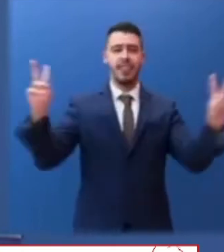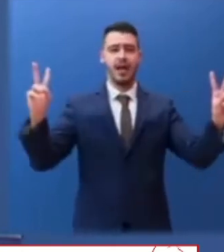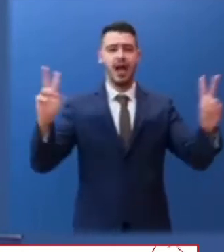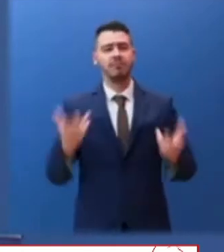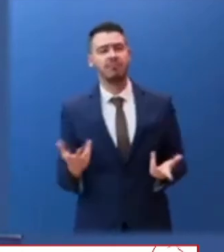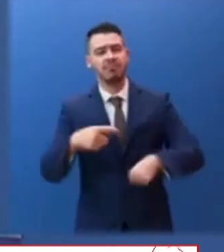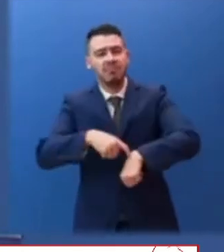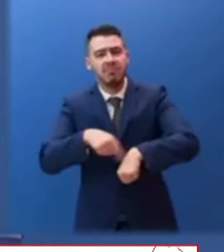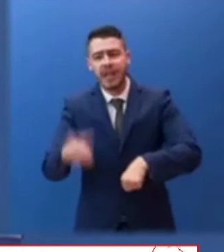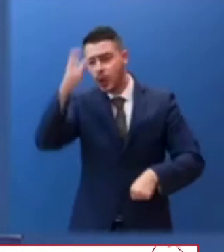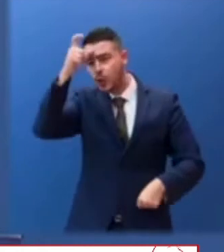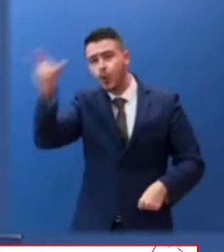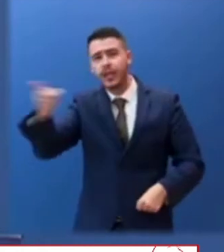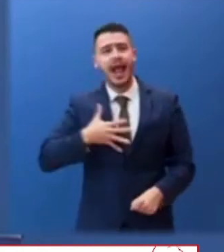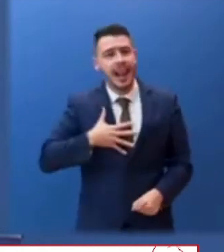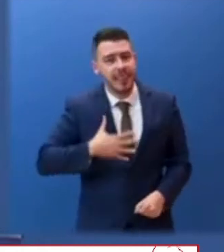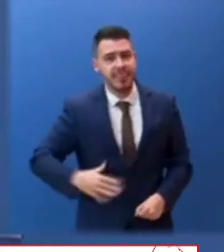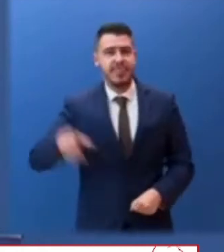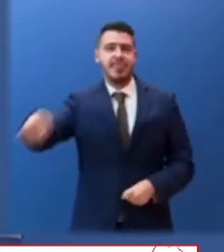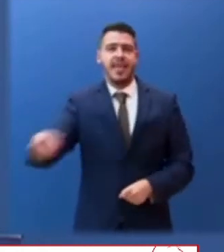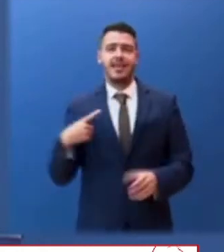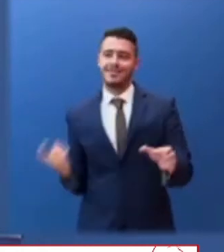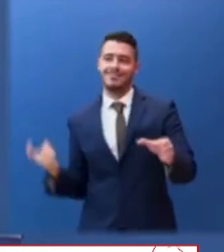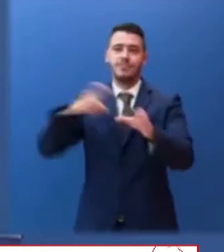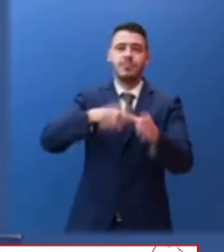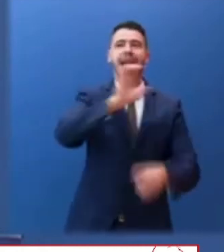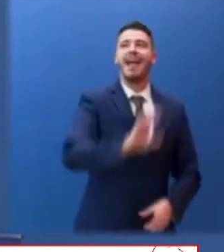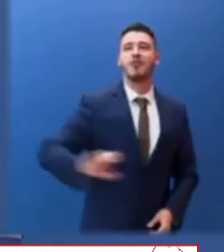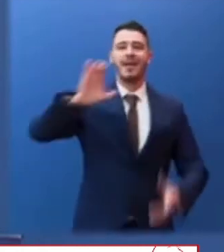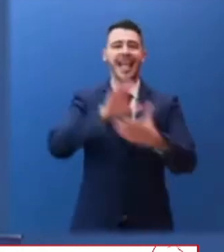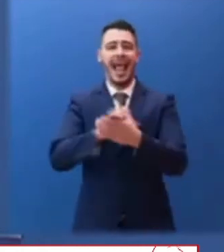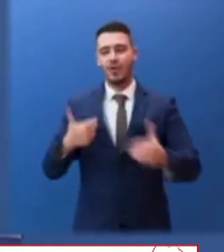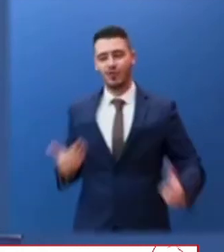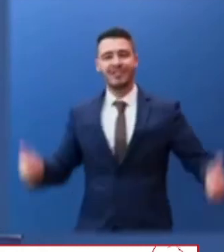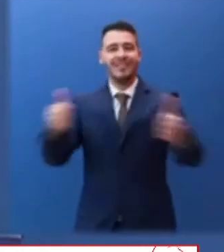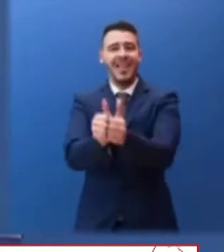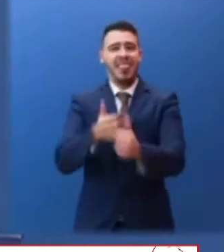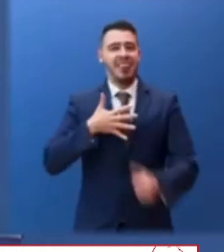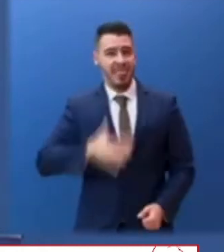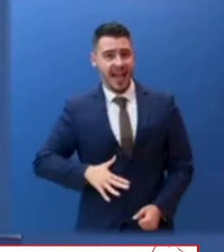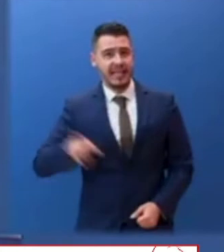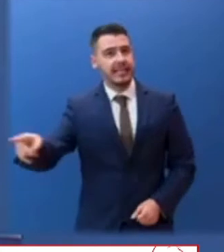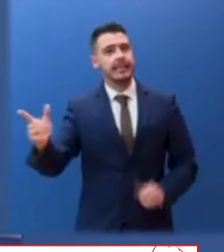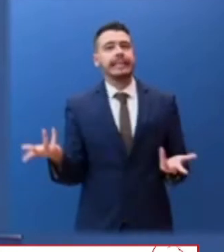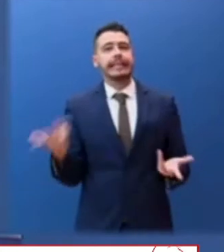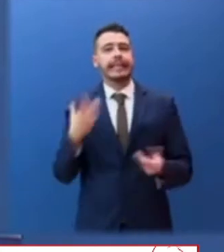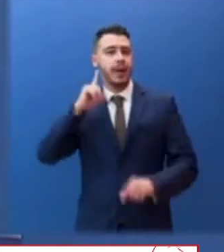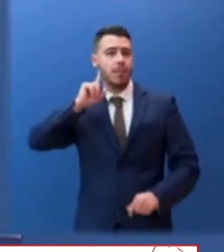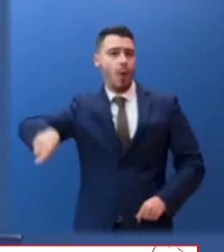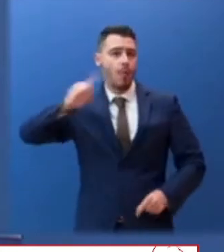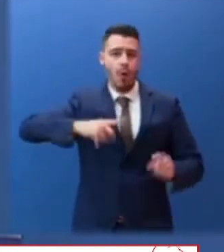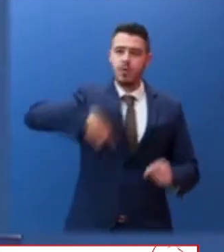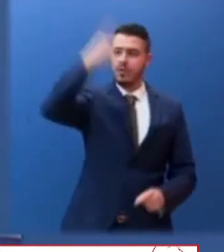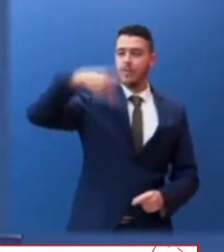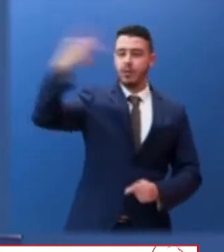που δηλώνει ότι θέλει να είναι στρατηγικός εταίρος της Ευρωπαϊκής Ένωσης να αμφισβητεί την κυριαρχία και τα κυριαρχικά δικαιώματα κρατών μελών της